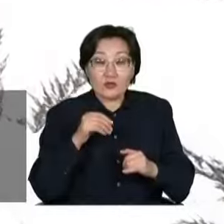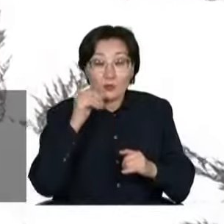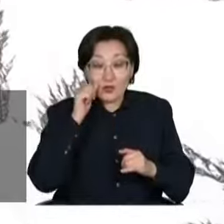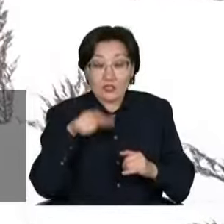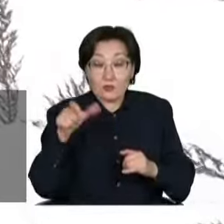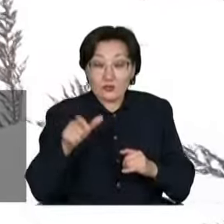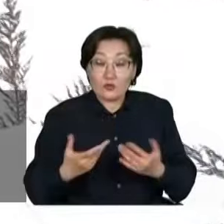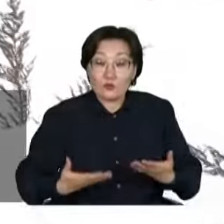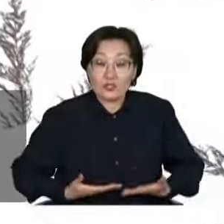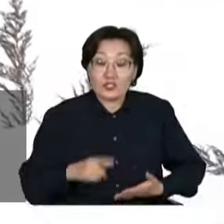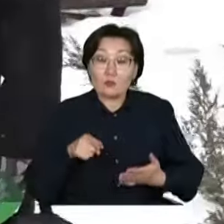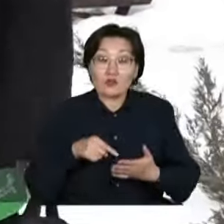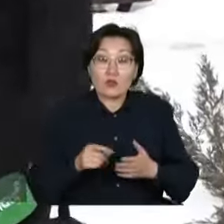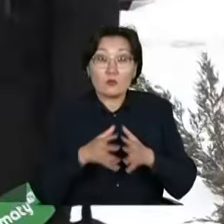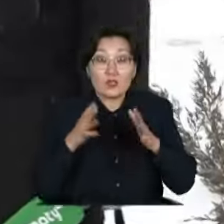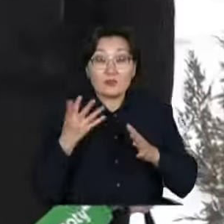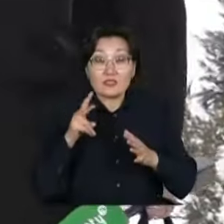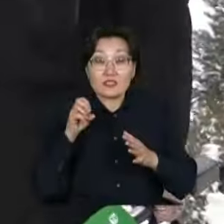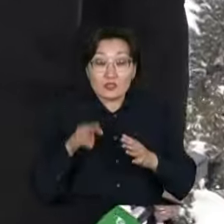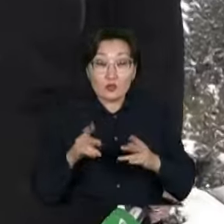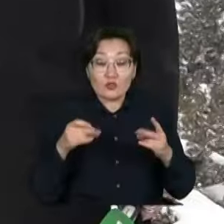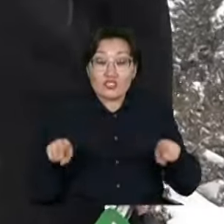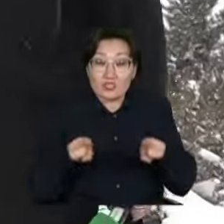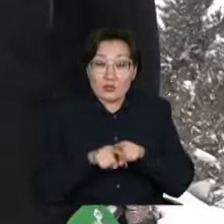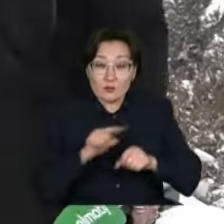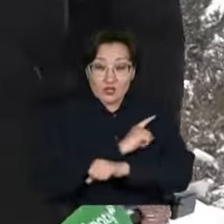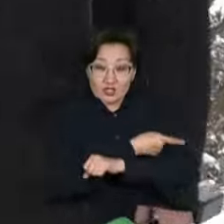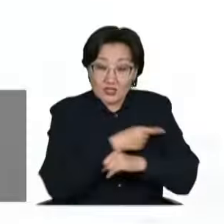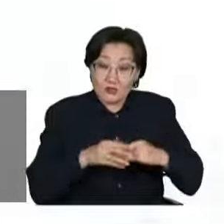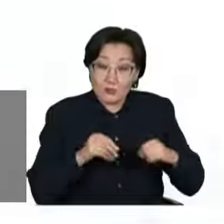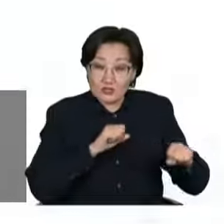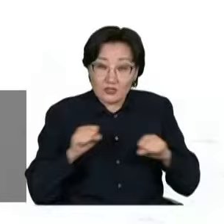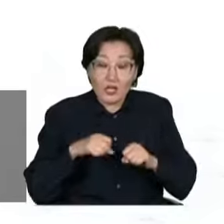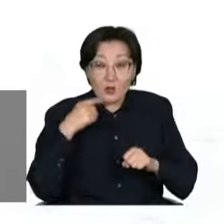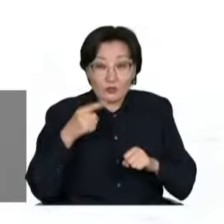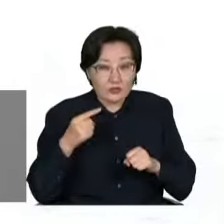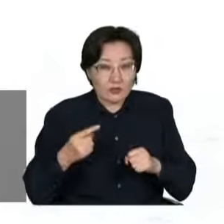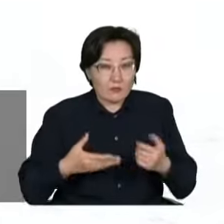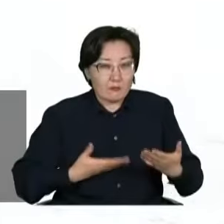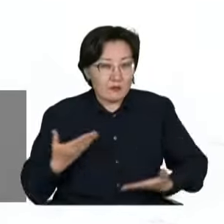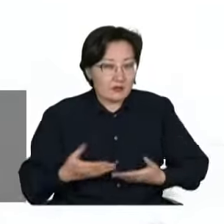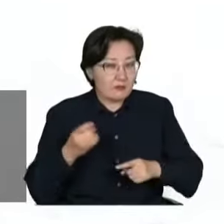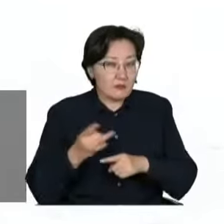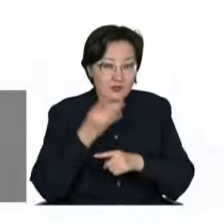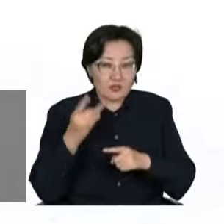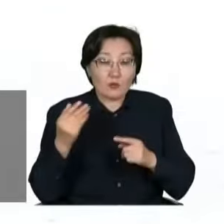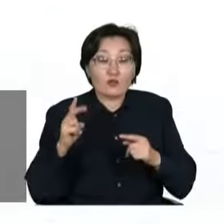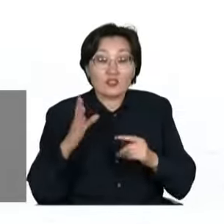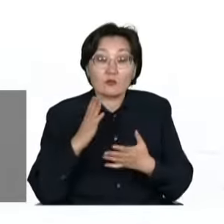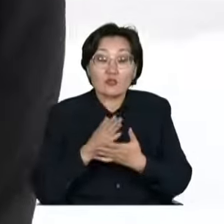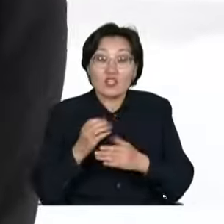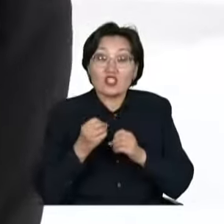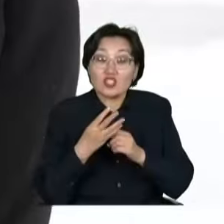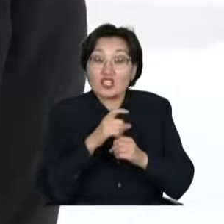Талкехан Арипхан живет в мегаполисе больше 5 лет. Но такое сильное землетрясение, говорит, переживает впервые. Его квартира находится